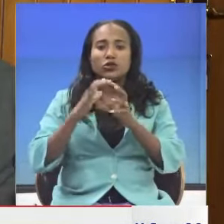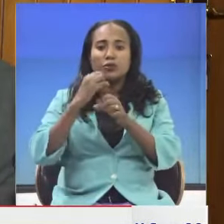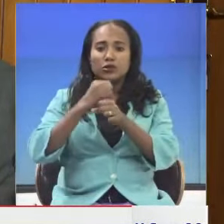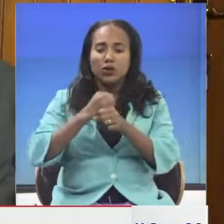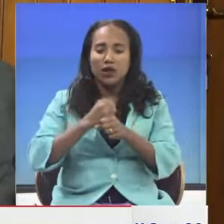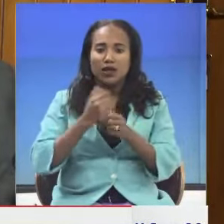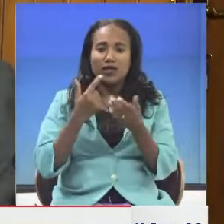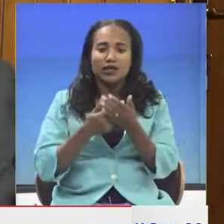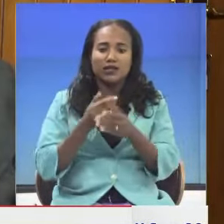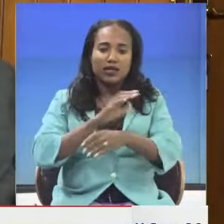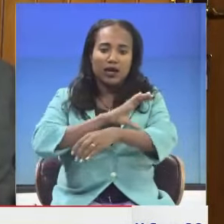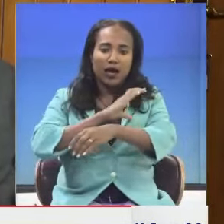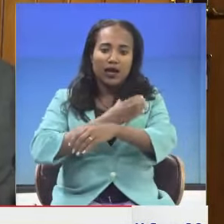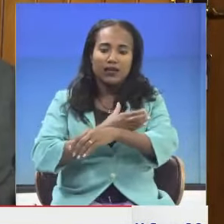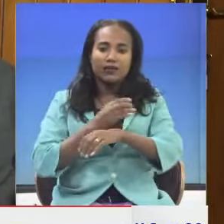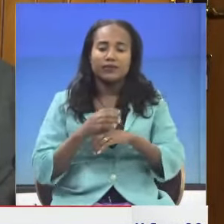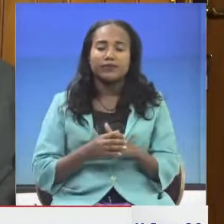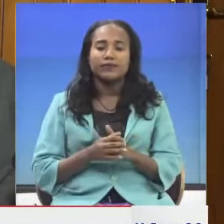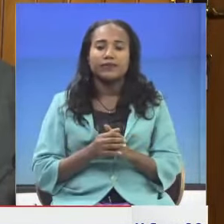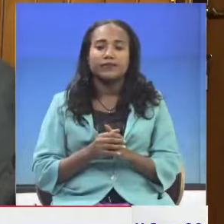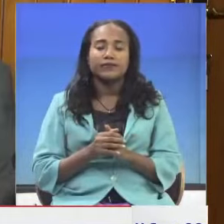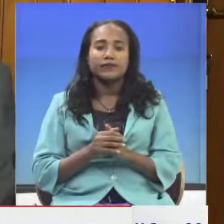ተማርከዋል። ከዚህ ኃይል